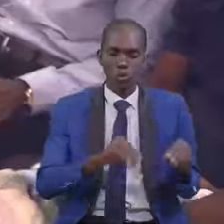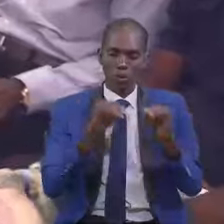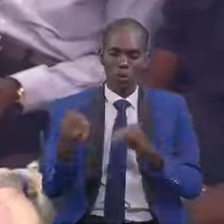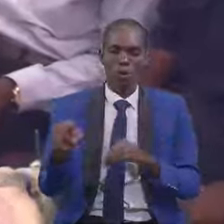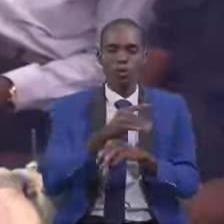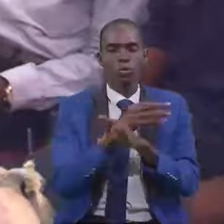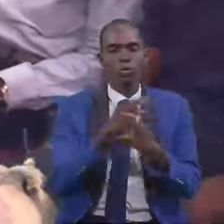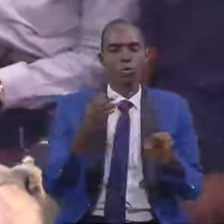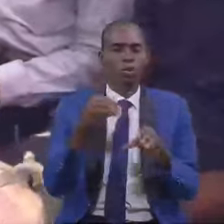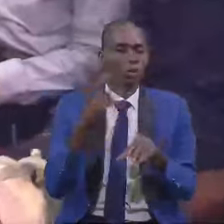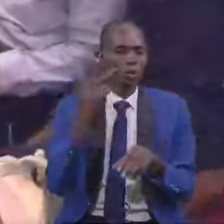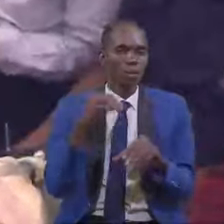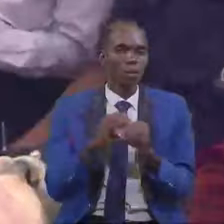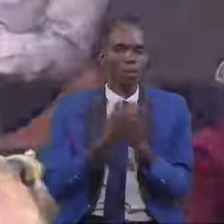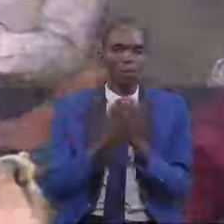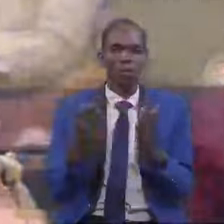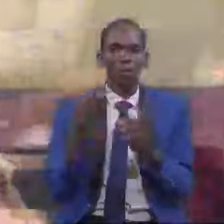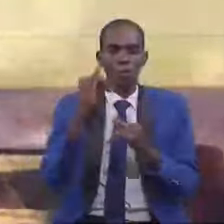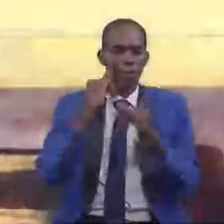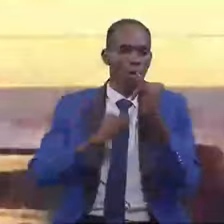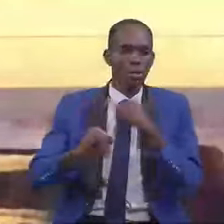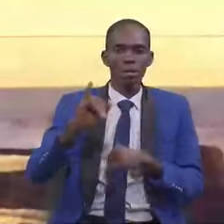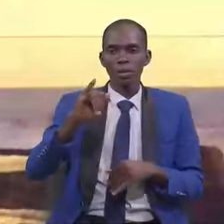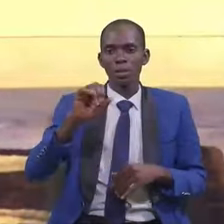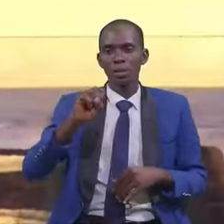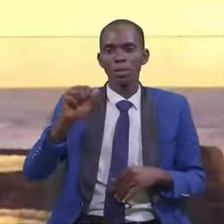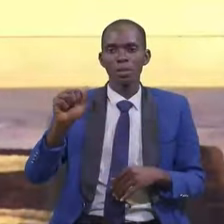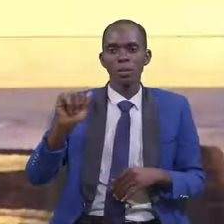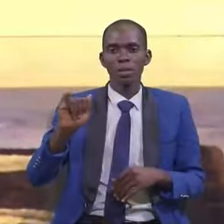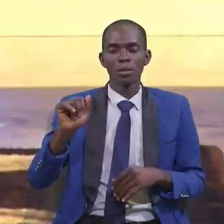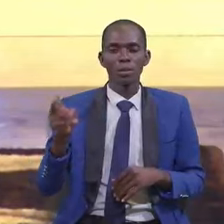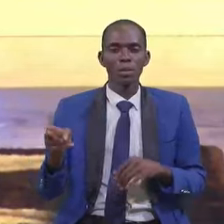Ésaïe 55. Ésaïe 55.